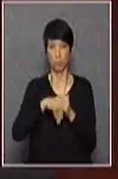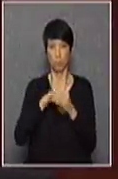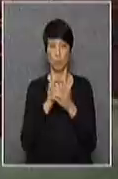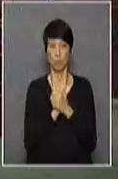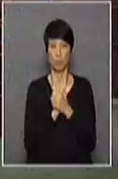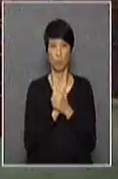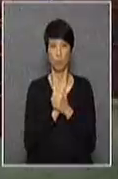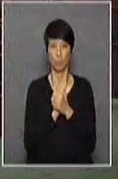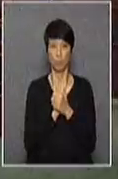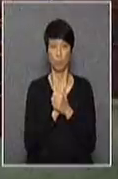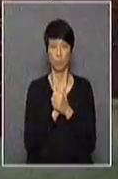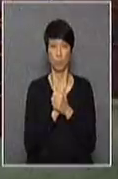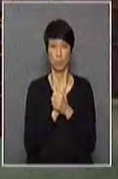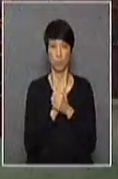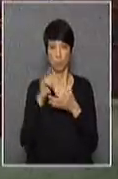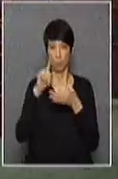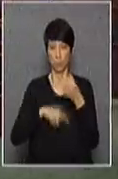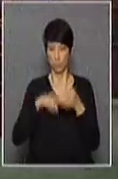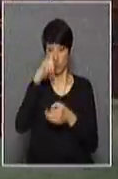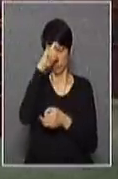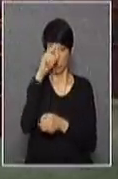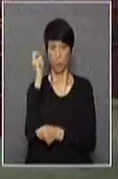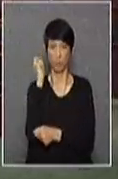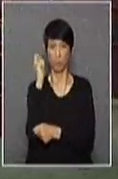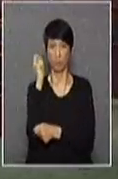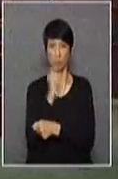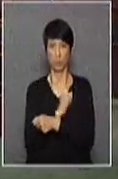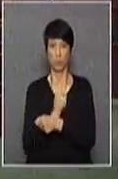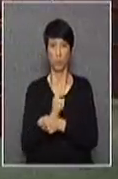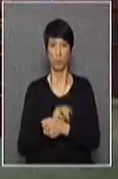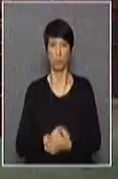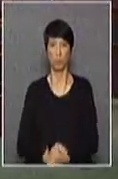過，現在付諸表決。陳志全議員要求記名表決，表決鐘響一分鐘。